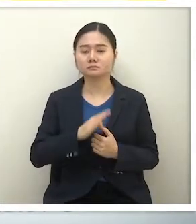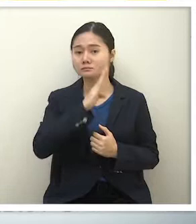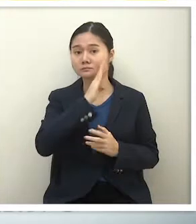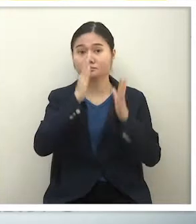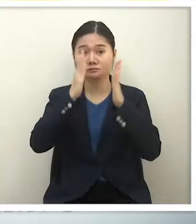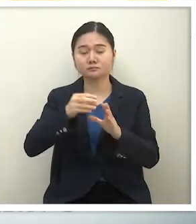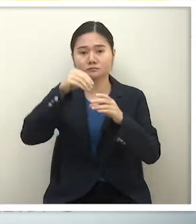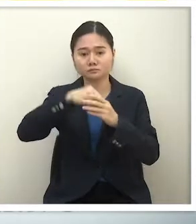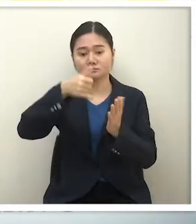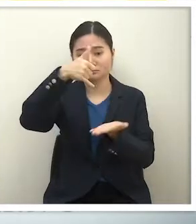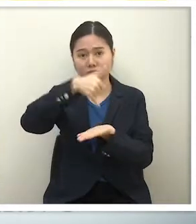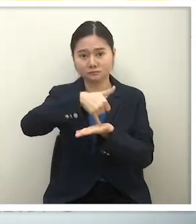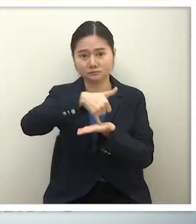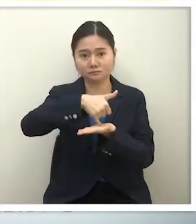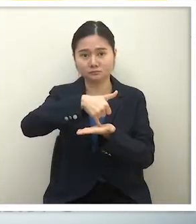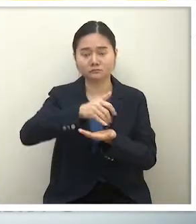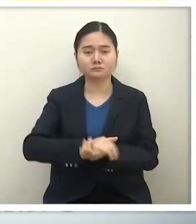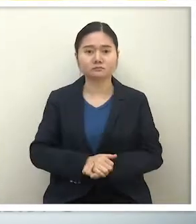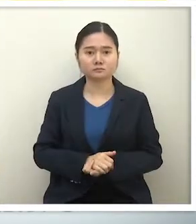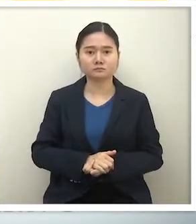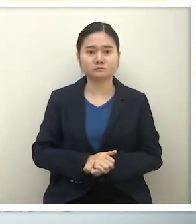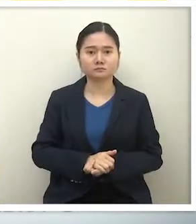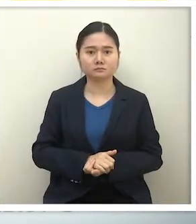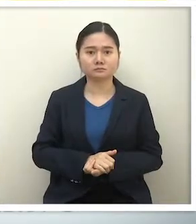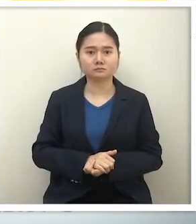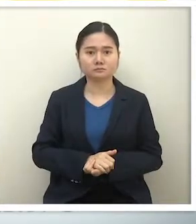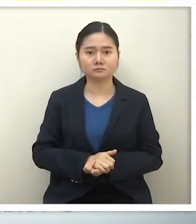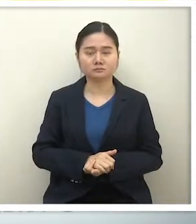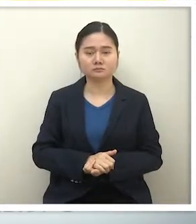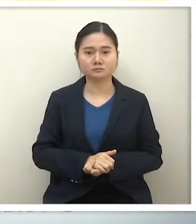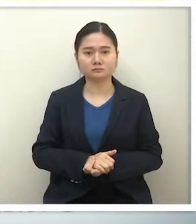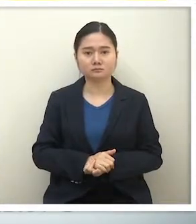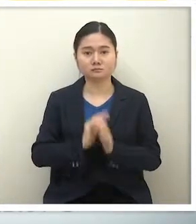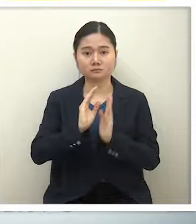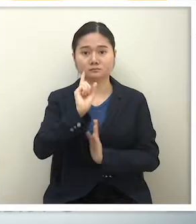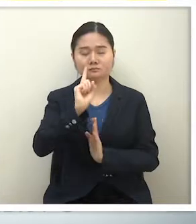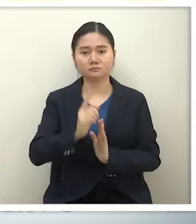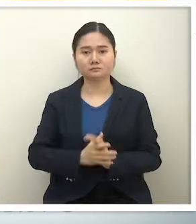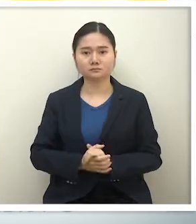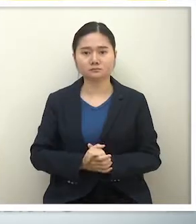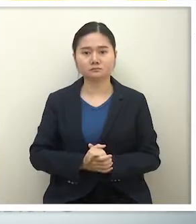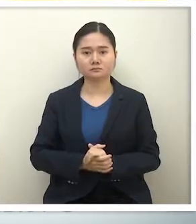ถ้ามีคนอยู่ตรงนี้มีคนอยู่ตรงนี้1คน